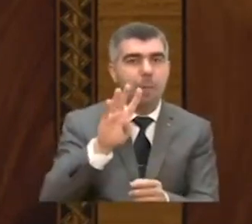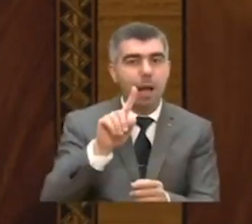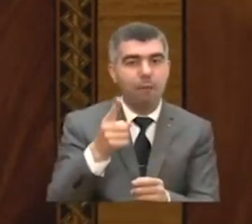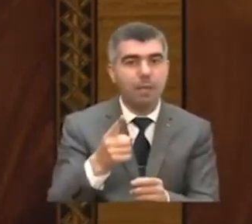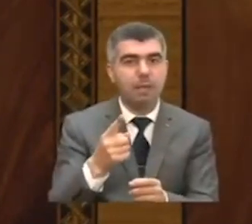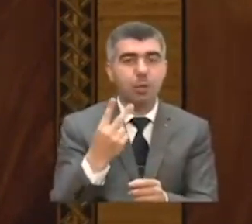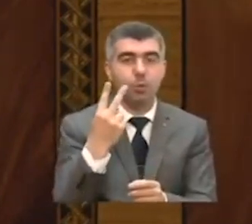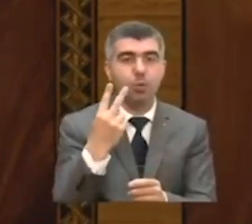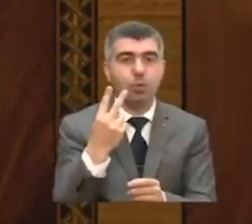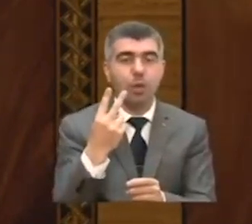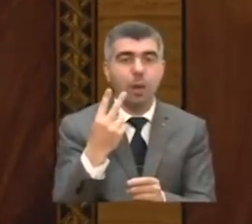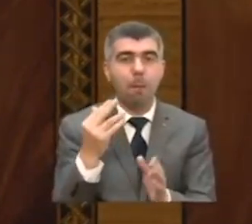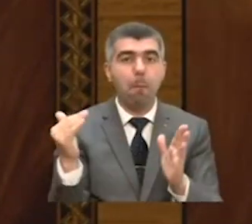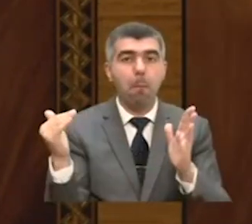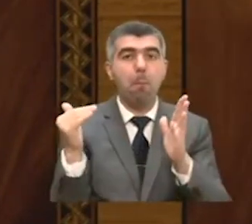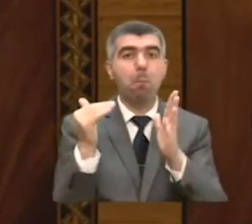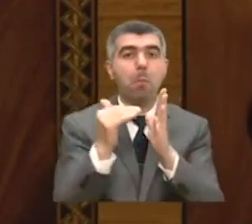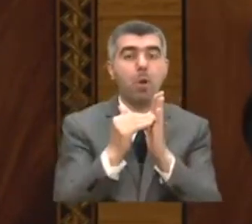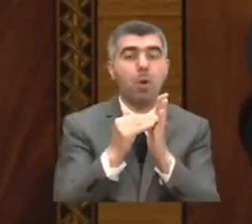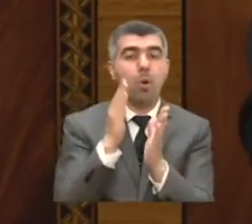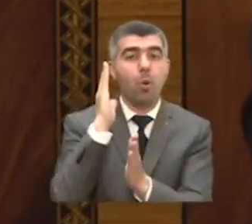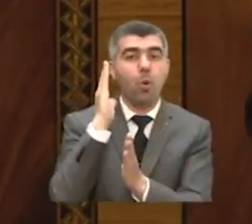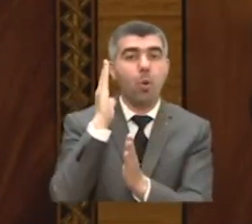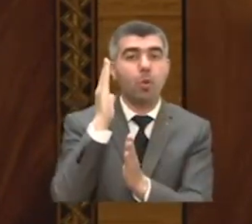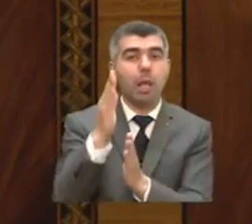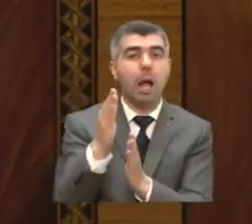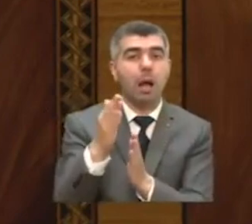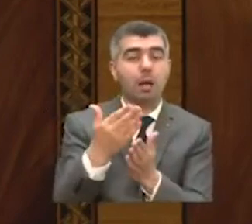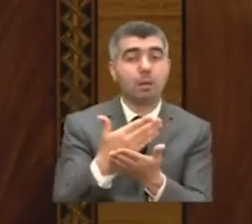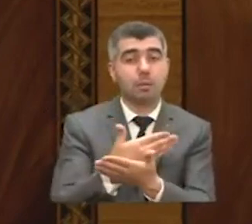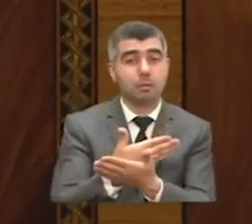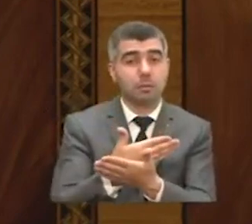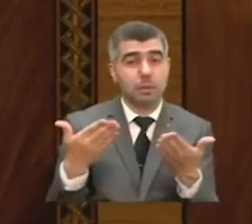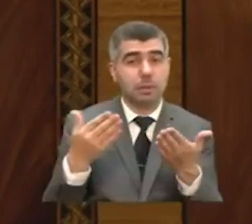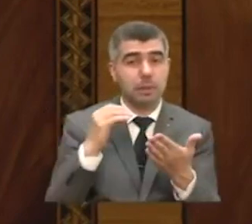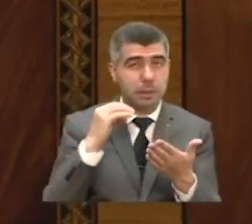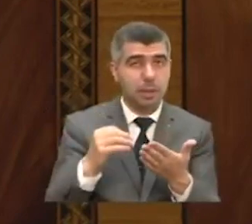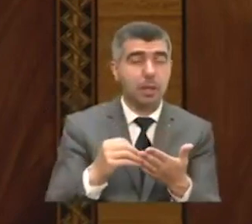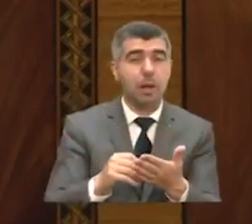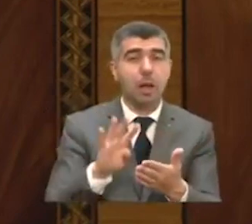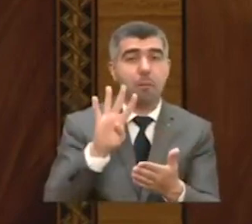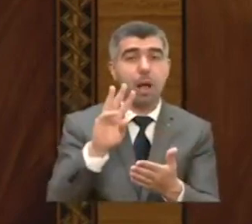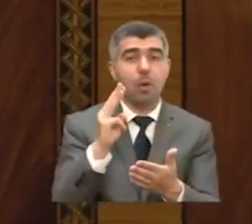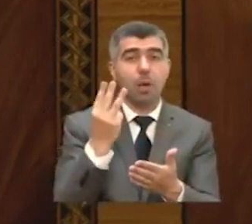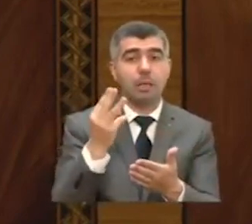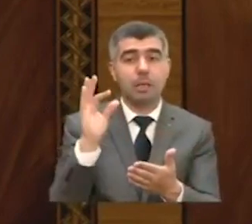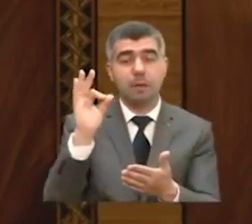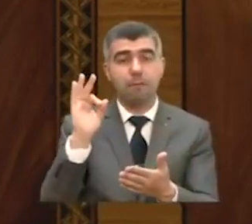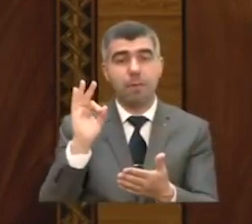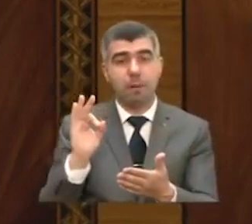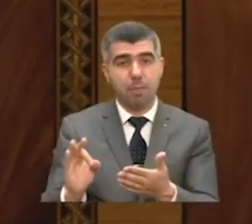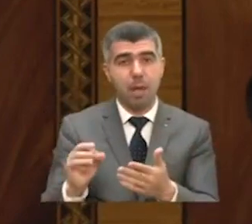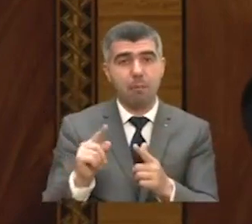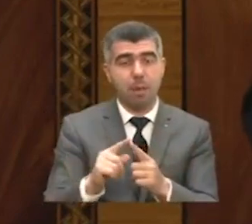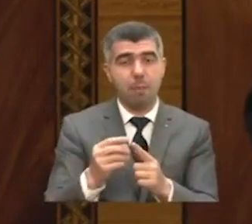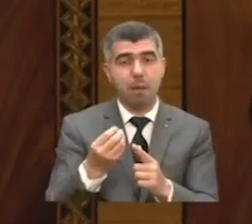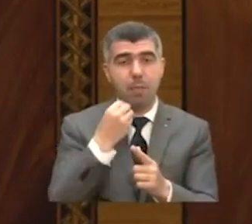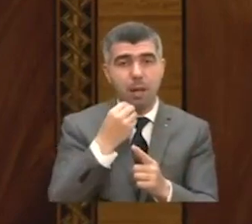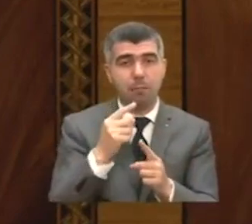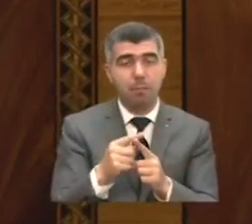مليون هكتار، منها 44% من القمح اللين، 34% من الشعير، و 22% من